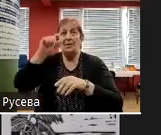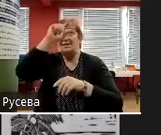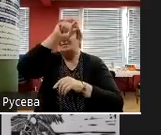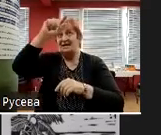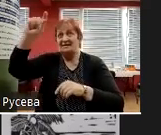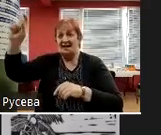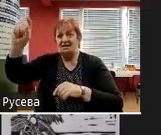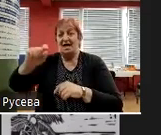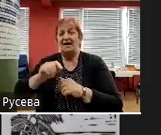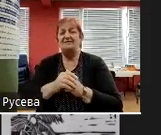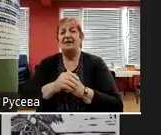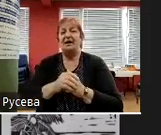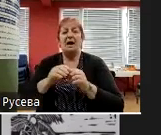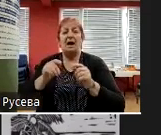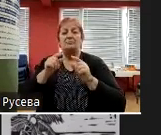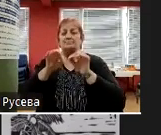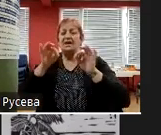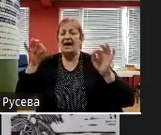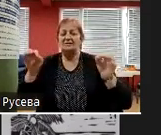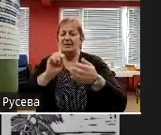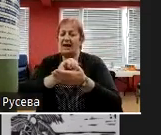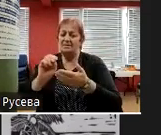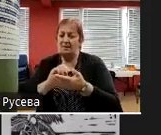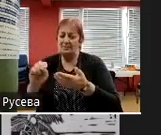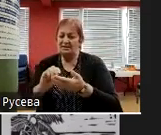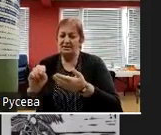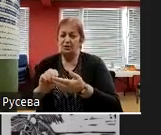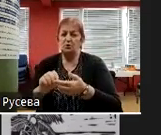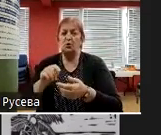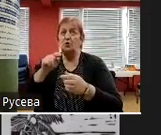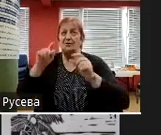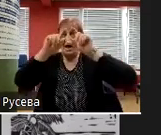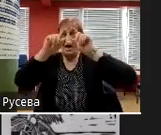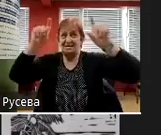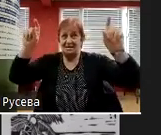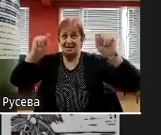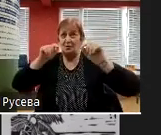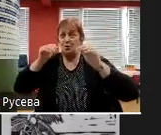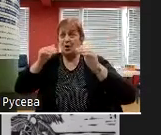Заглавията, стила, размера на шрифта и структурата. Значи това заглавието, което е в